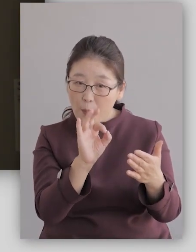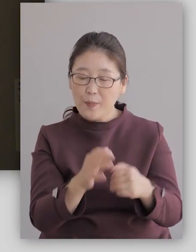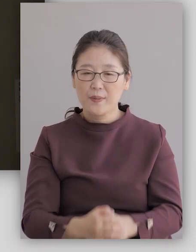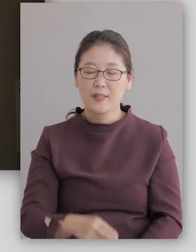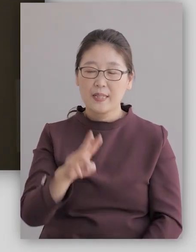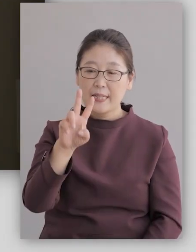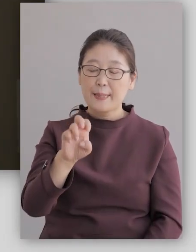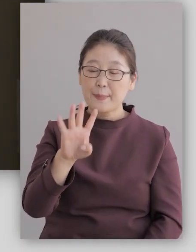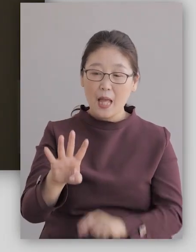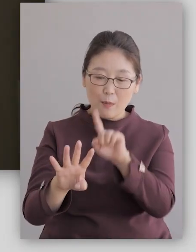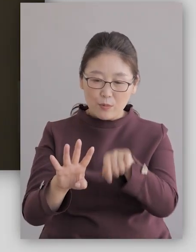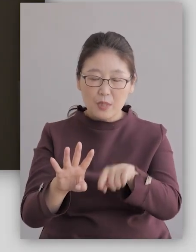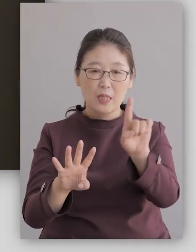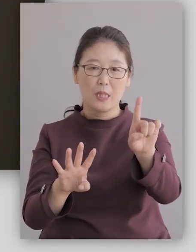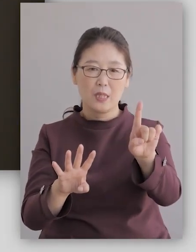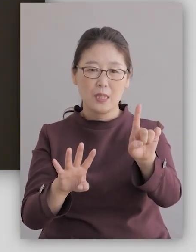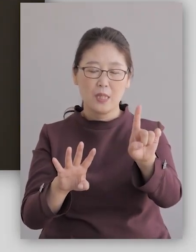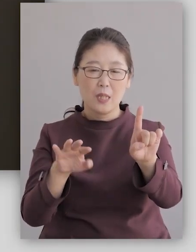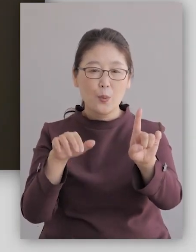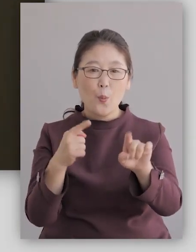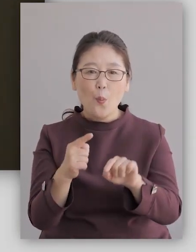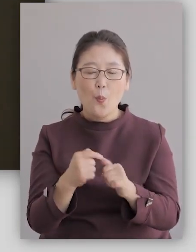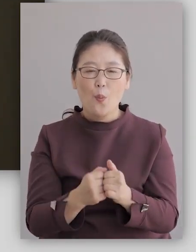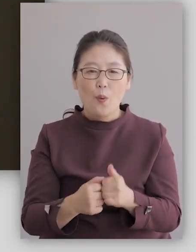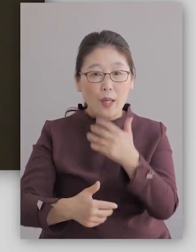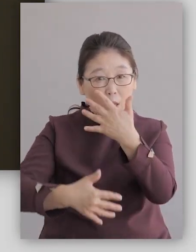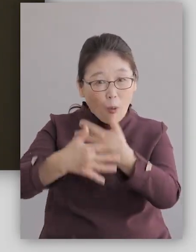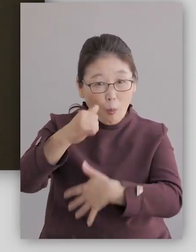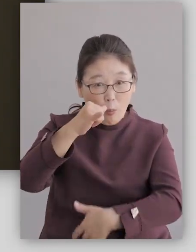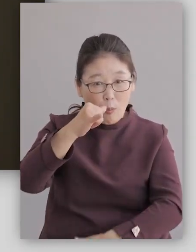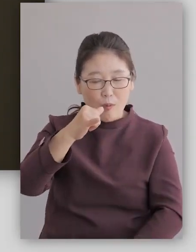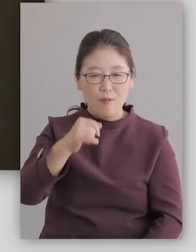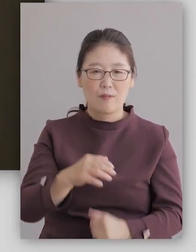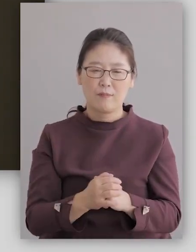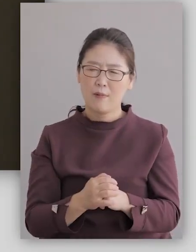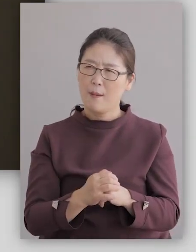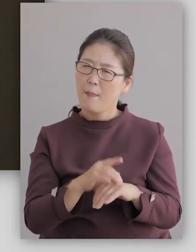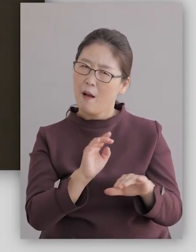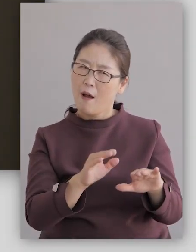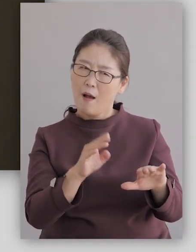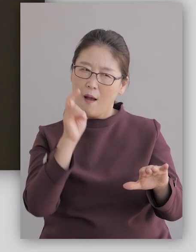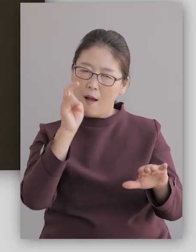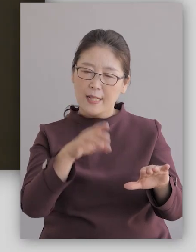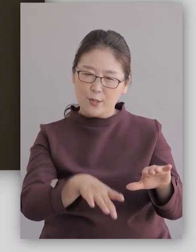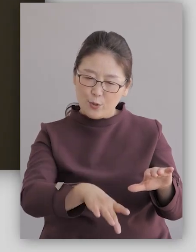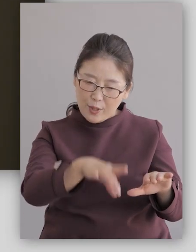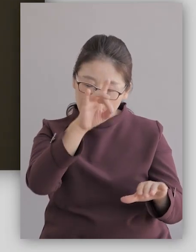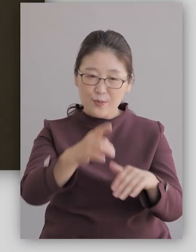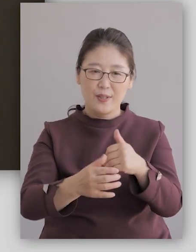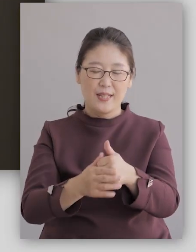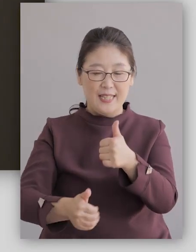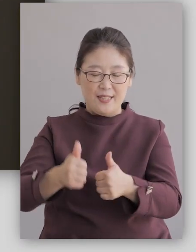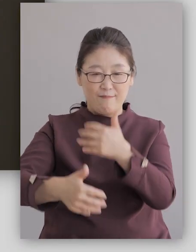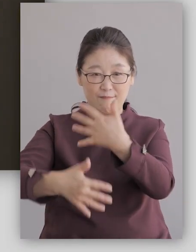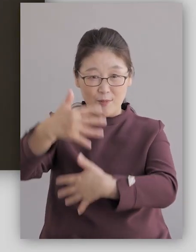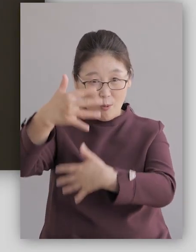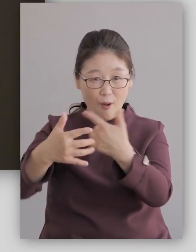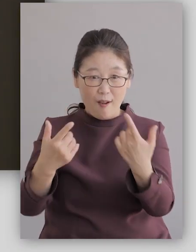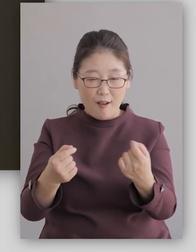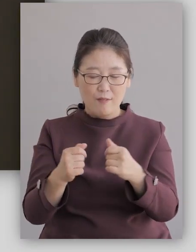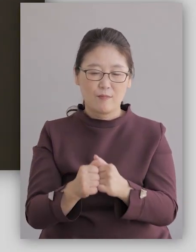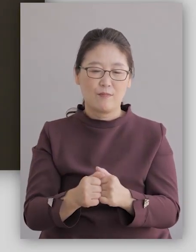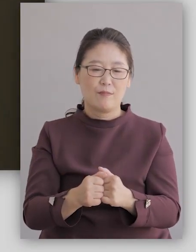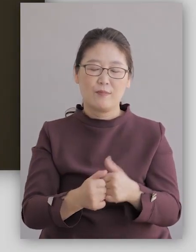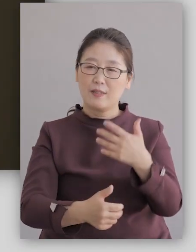24분의 1초의 연미라는 실험영화를 보시게 됩니다. 최초의 실험영화로 등극이 되어 있죠. 영화사에서도 굉장히